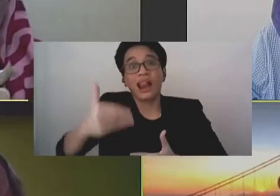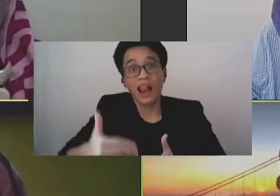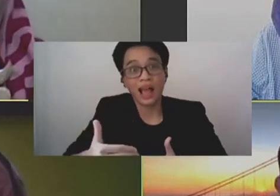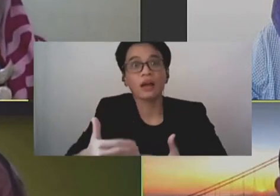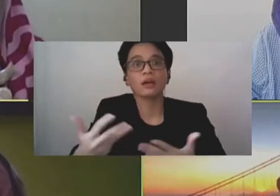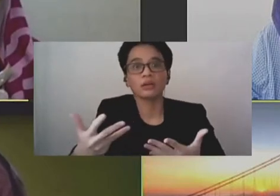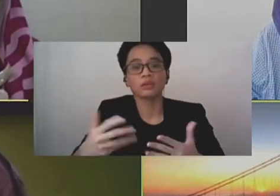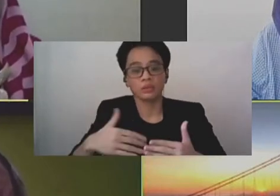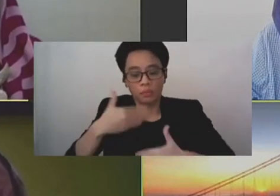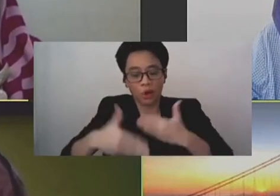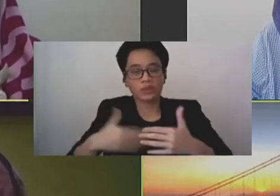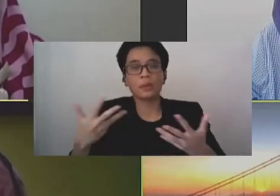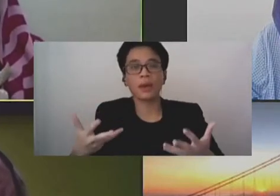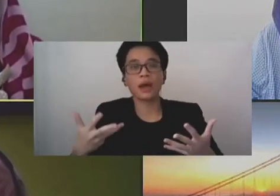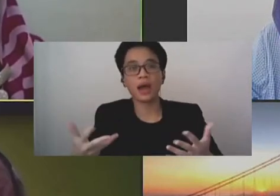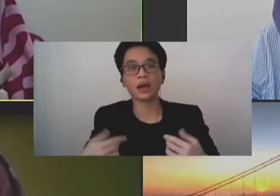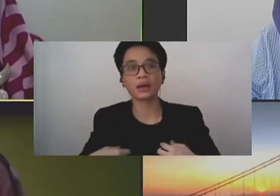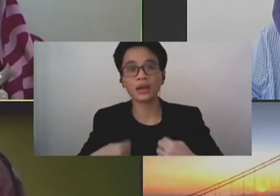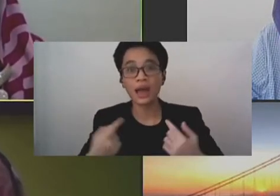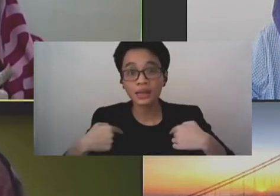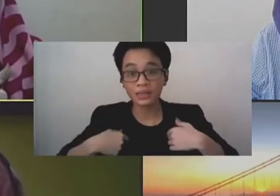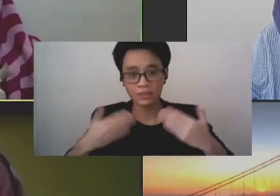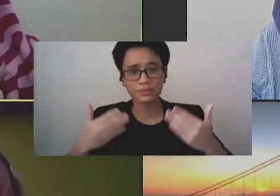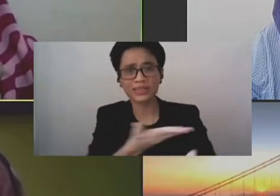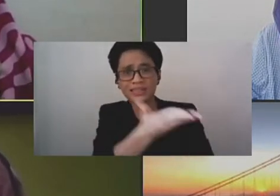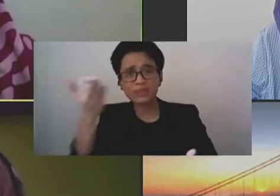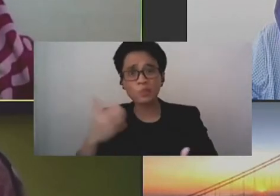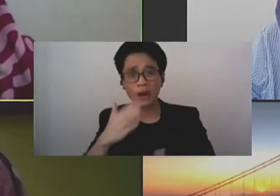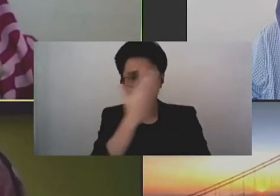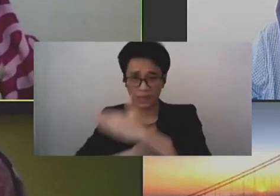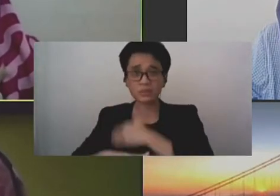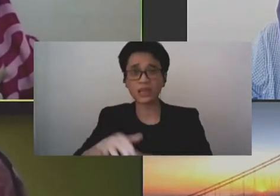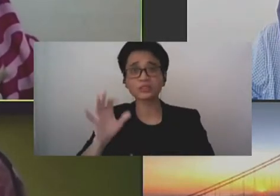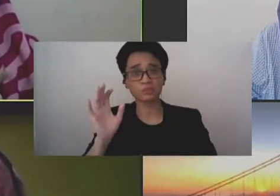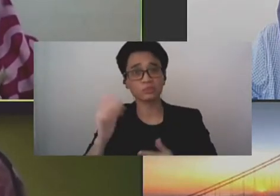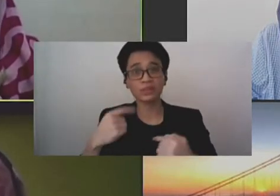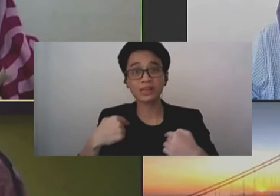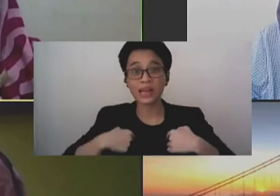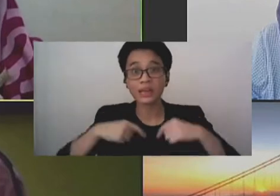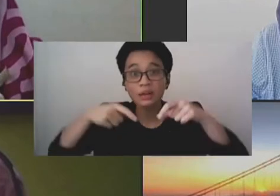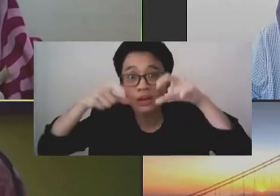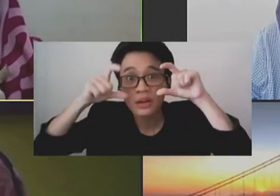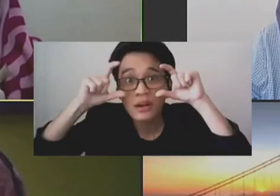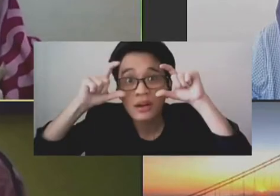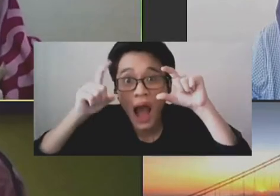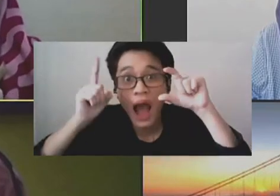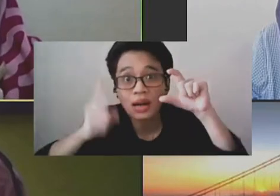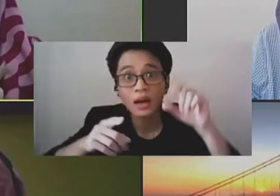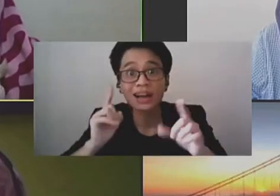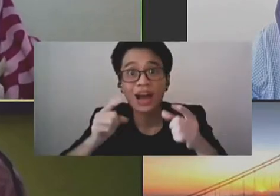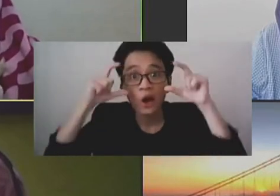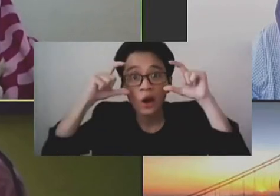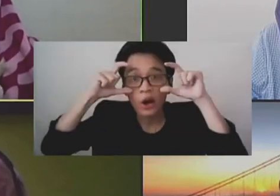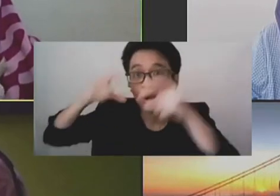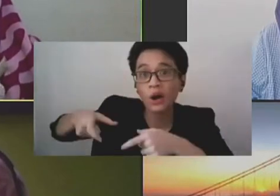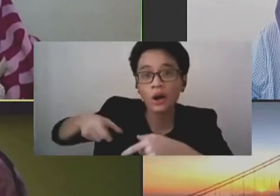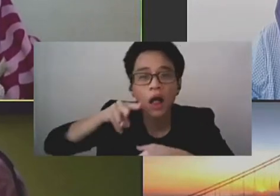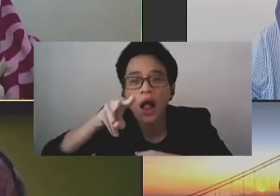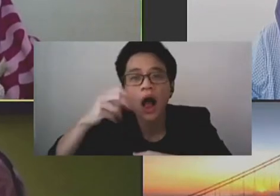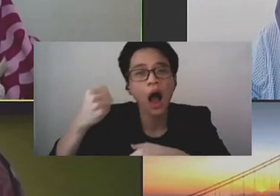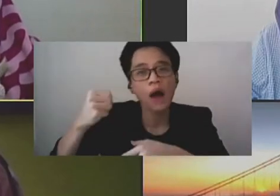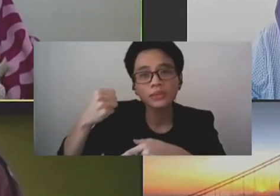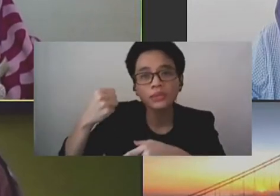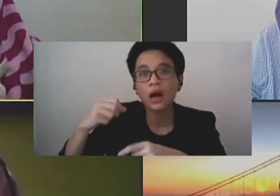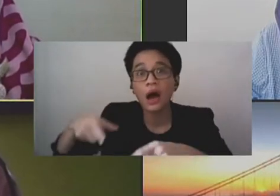juga disabilitas. Ini saya kacamata kan saya juga disabilitas sebenarnya. Saya membutuhkan kacamata untuk saya bisa membaca tulisan kecil-kecil. Jadi